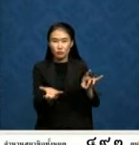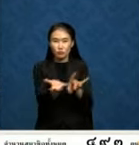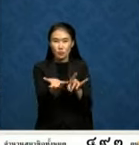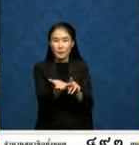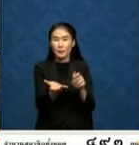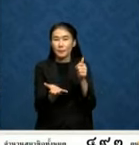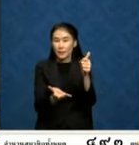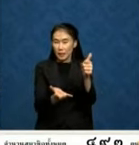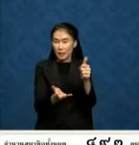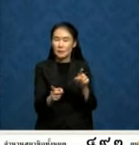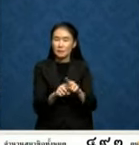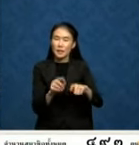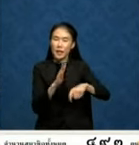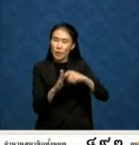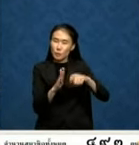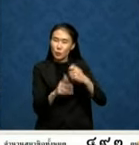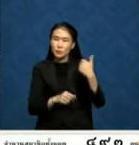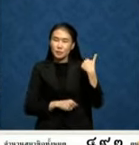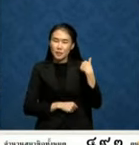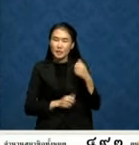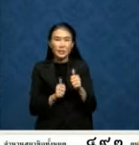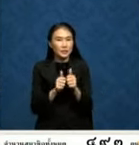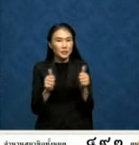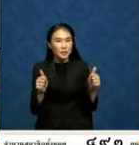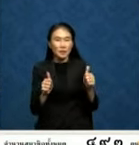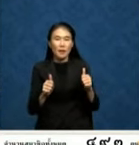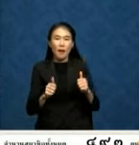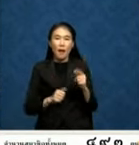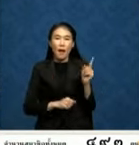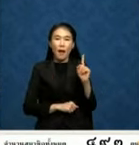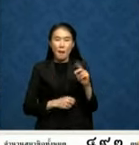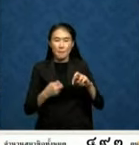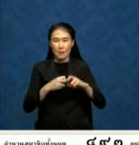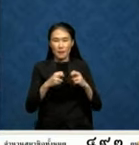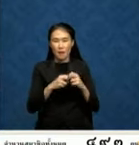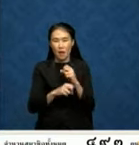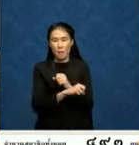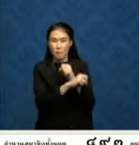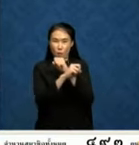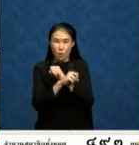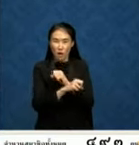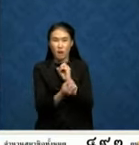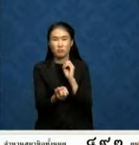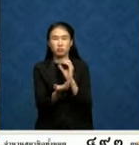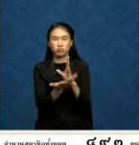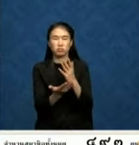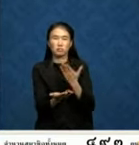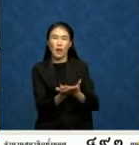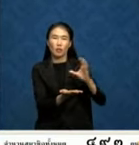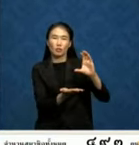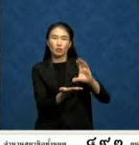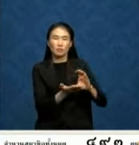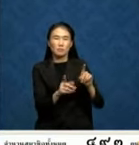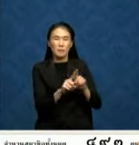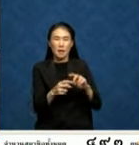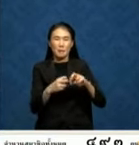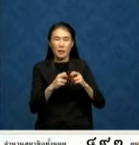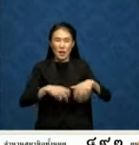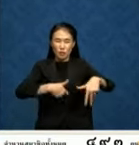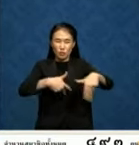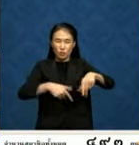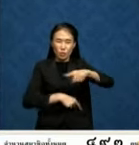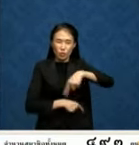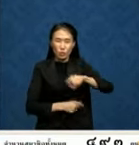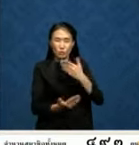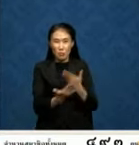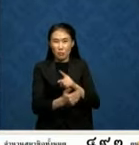ภาพแล้วก็มีเหตุมีผลนะครับเพื่อที่จะให้ไม่เป็นผลกระทบนะครับเป็นต้นทุนที่เป็นภาระแก่พี่น้องประชาช